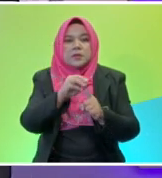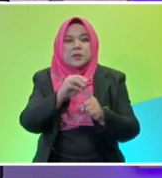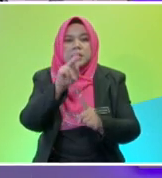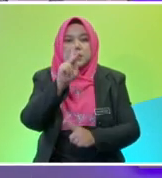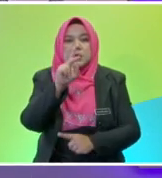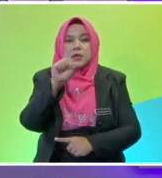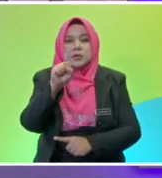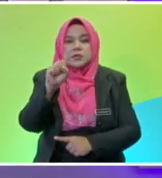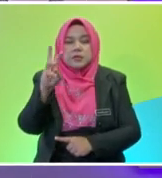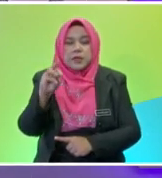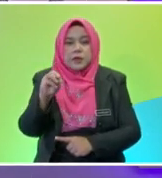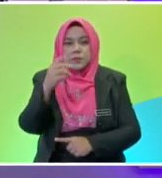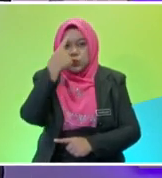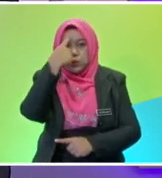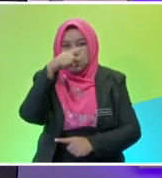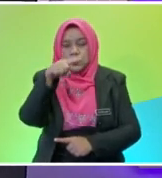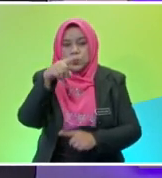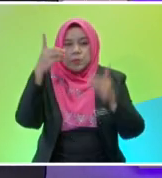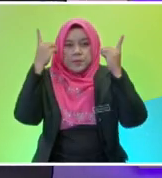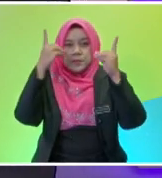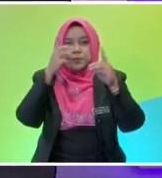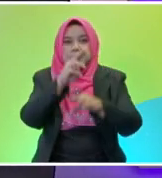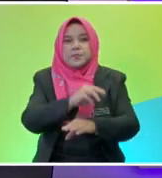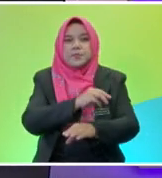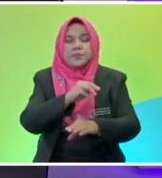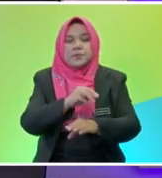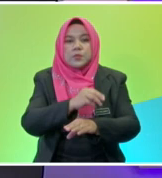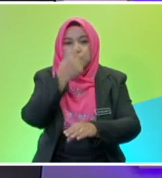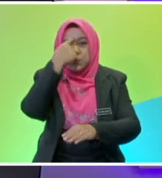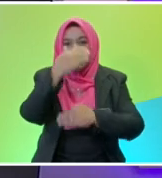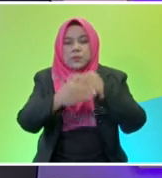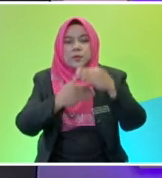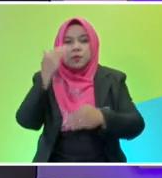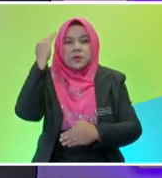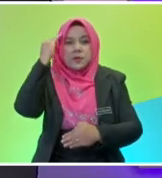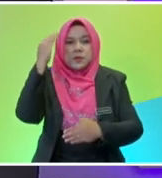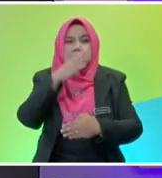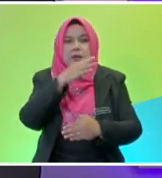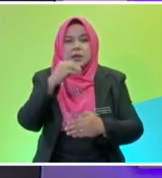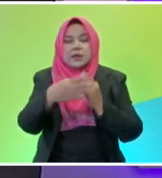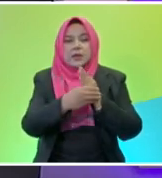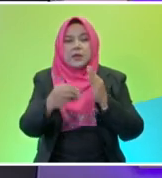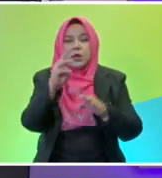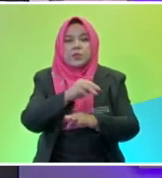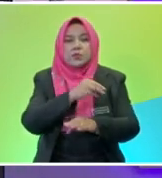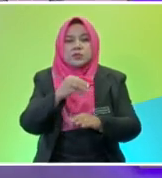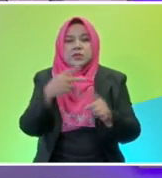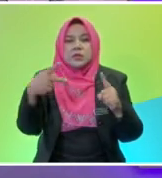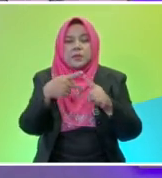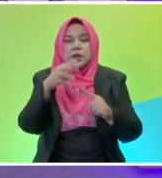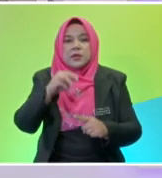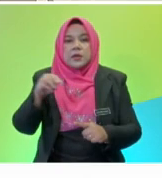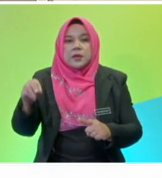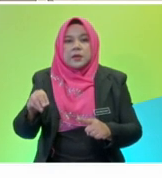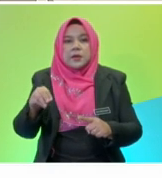qssn untuk belikan Magic berlama untuk membina pengetahuan dan kemahiran music kepada murid bagi